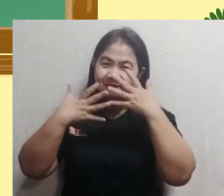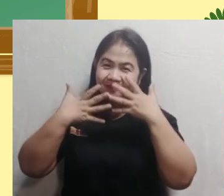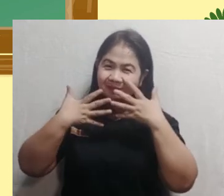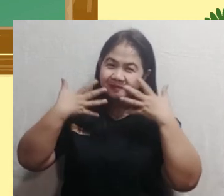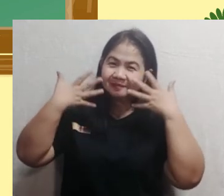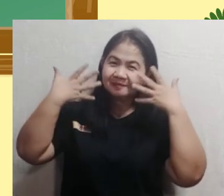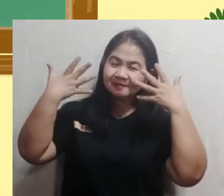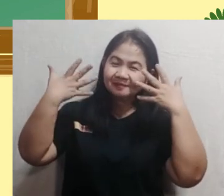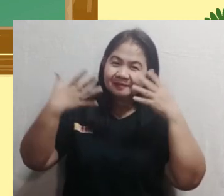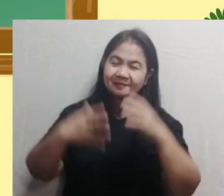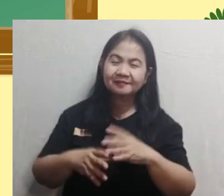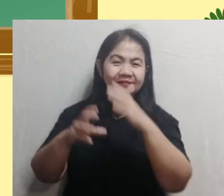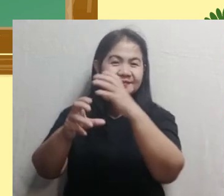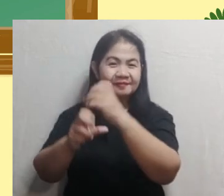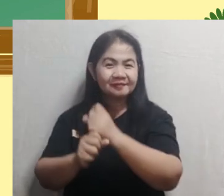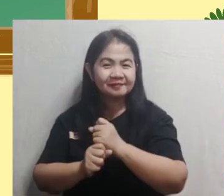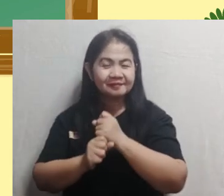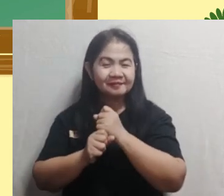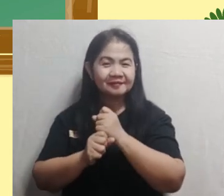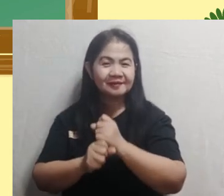Nakakuha ka ba ng 5?